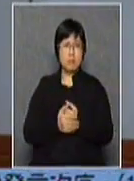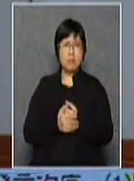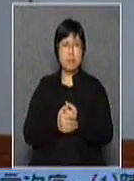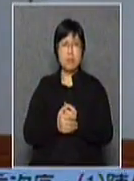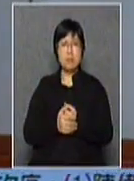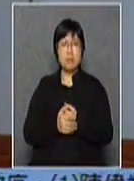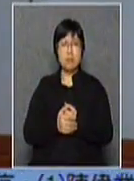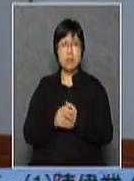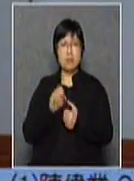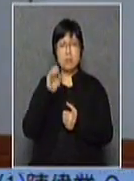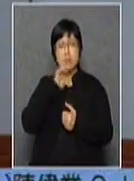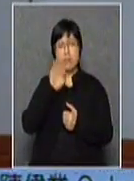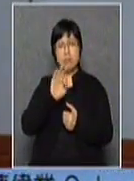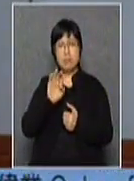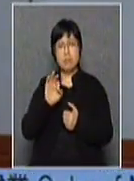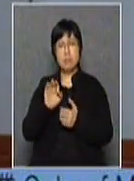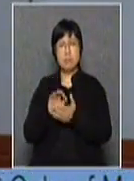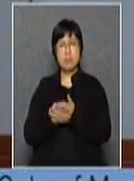亦都冇講到咧呢個。